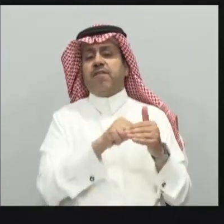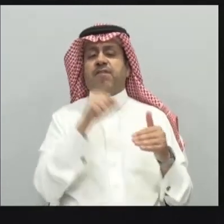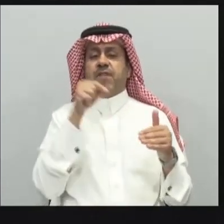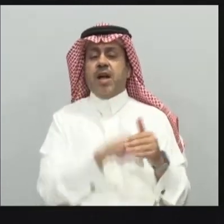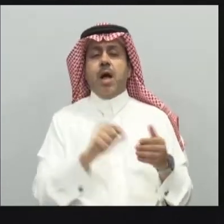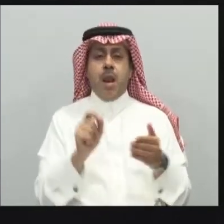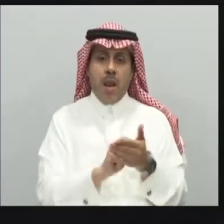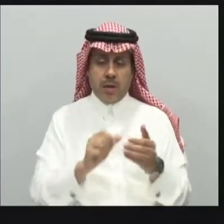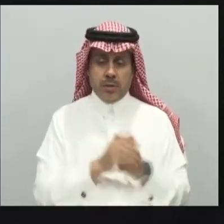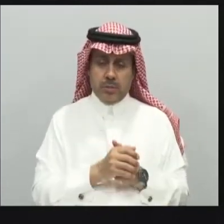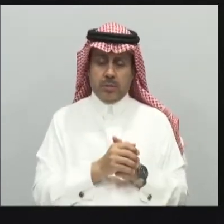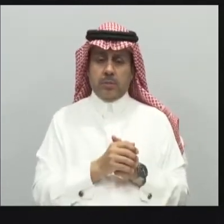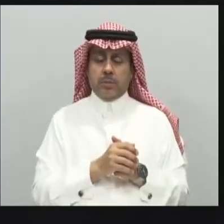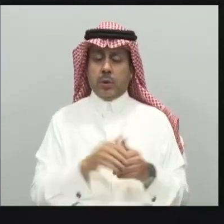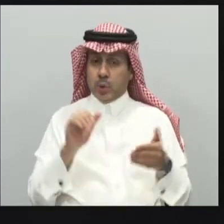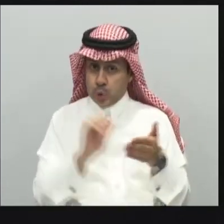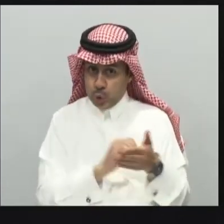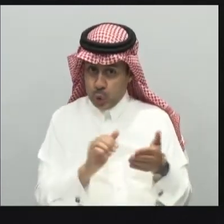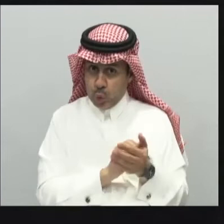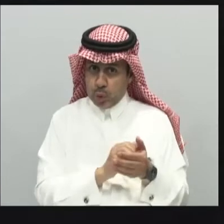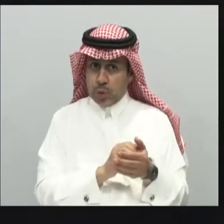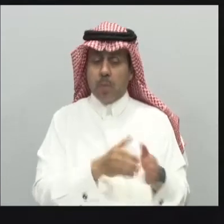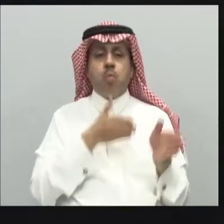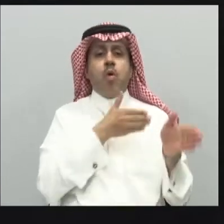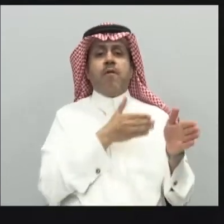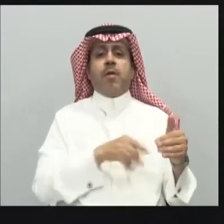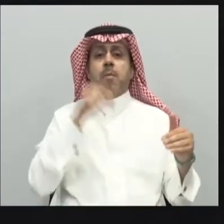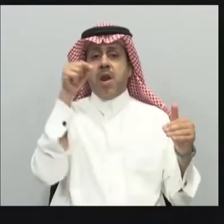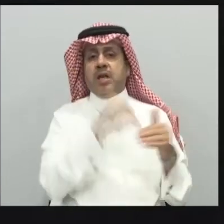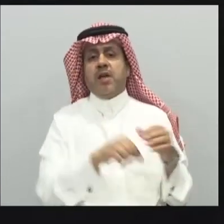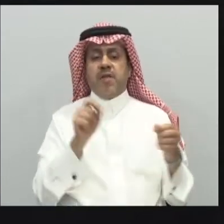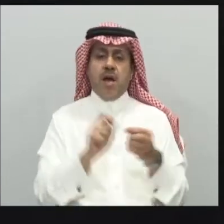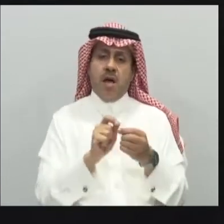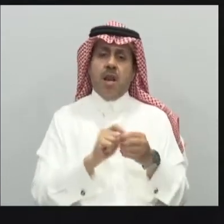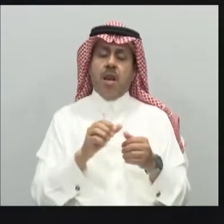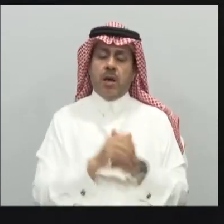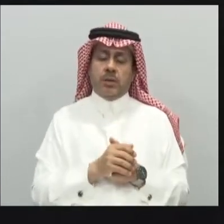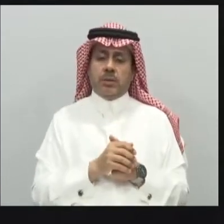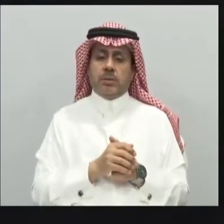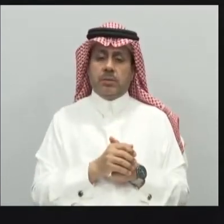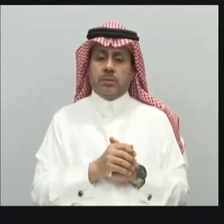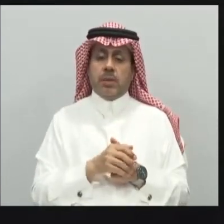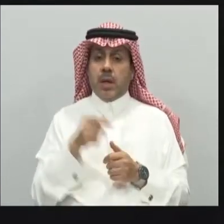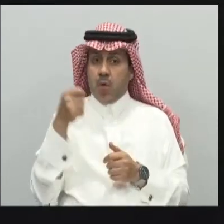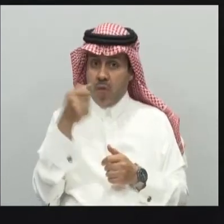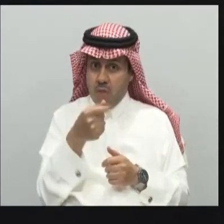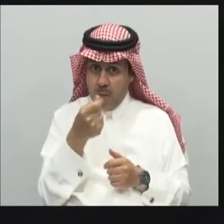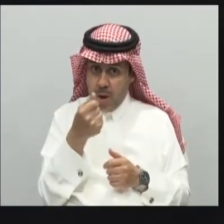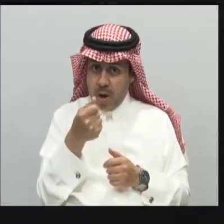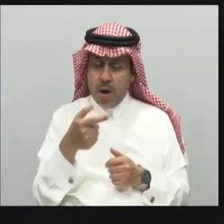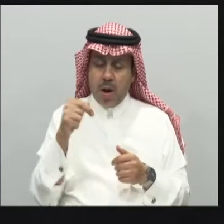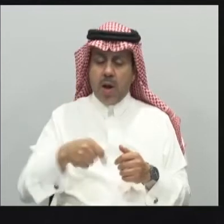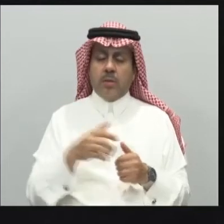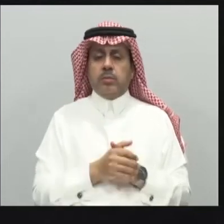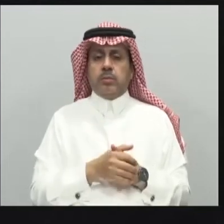شروط موافقه اي من مقتضى العقد من مقتضى العقد مثال ان يكون الثمن حالا او